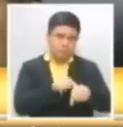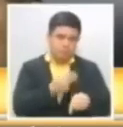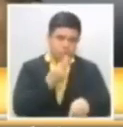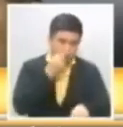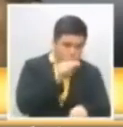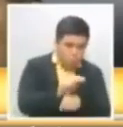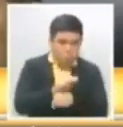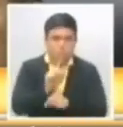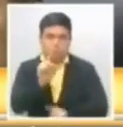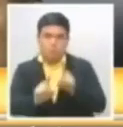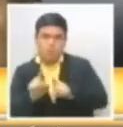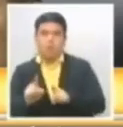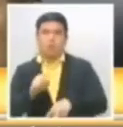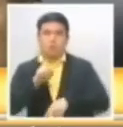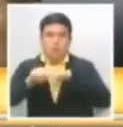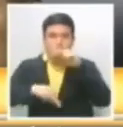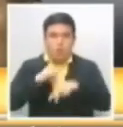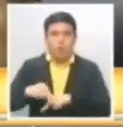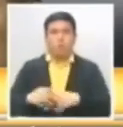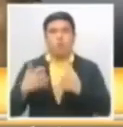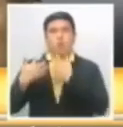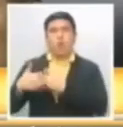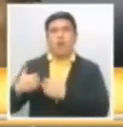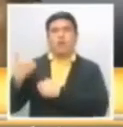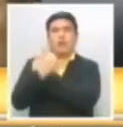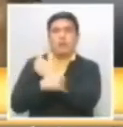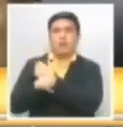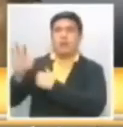นครับโรงงานอุตสาหกรรมต่างชาติมาอยู่ในบ้าน